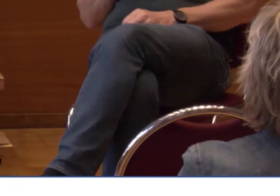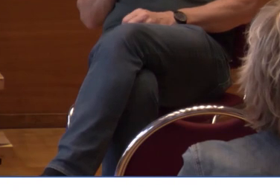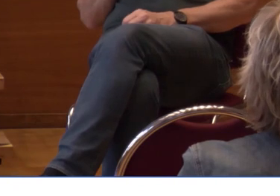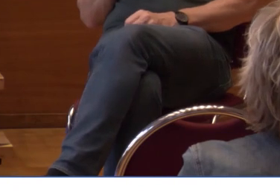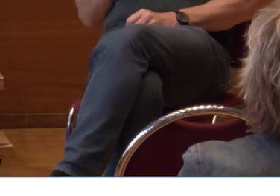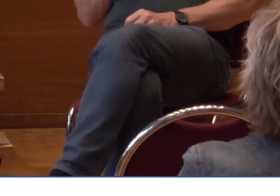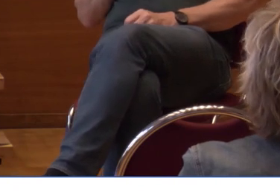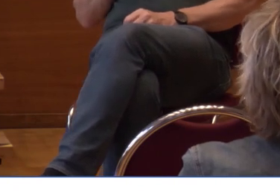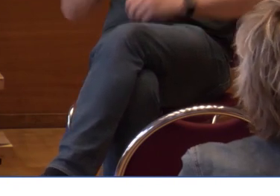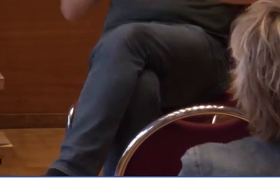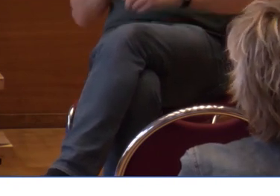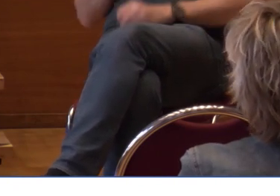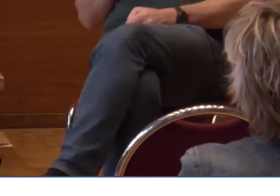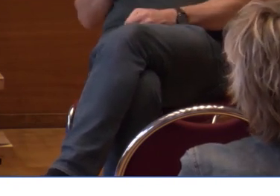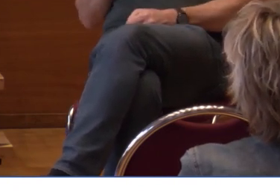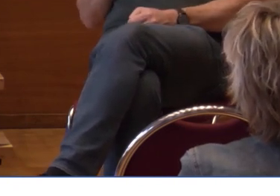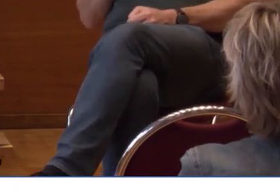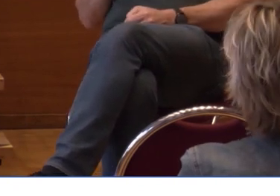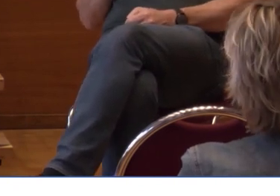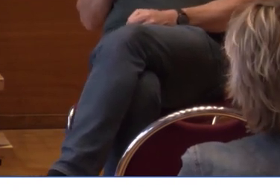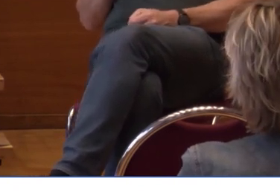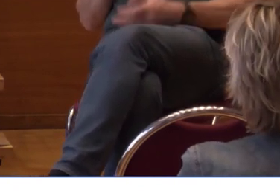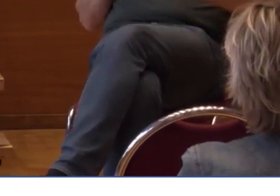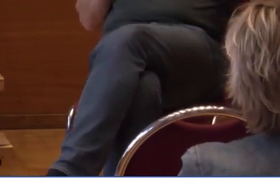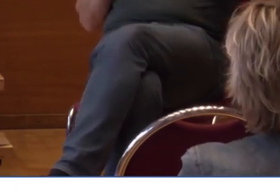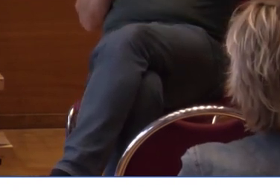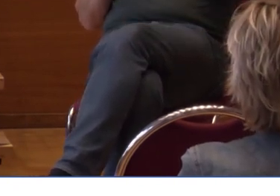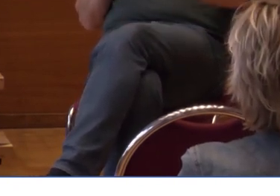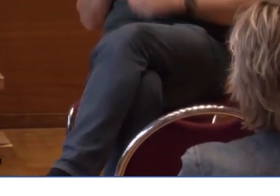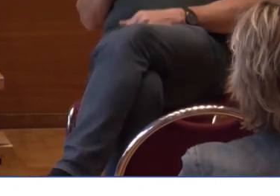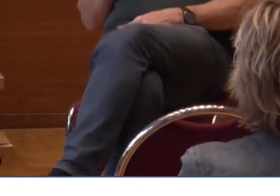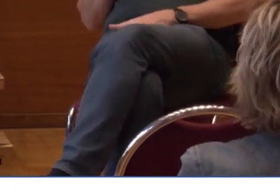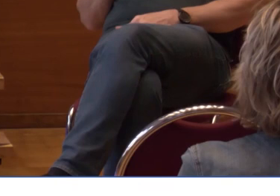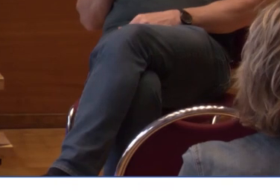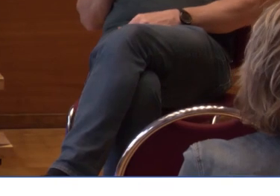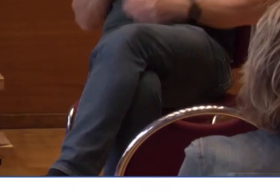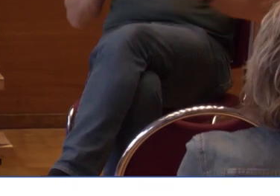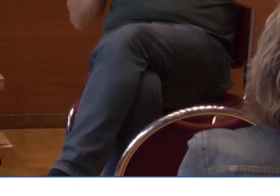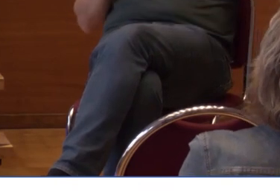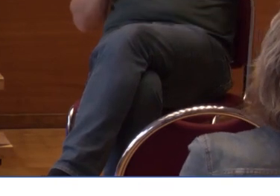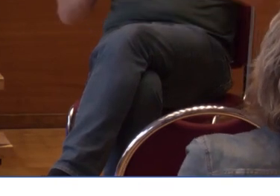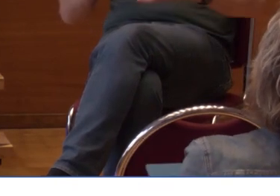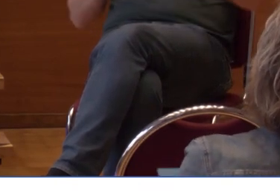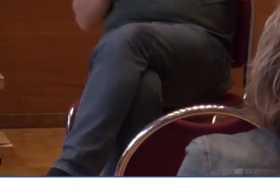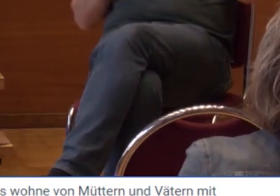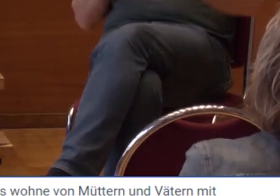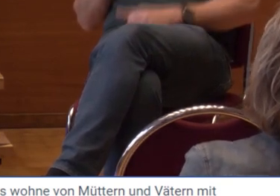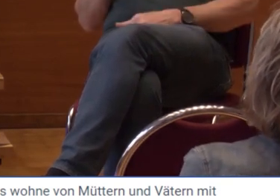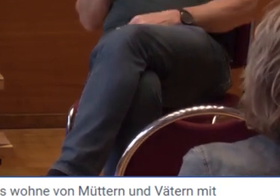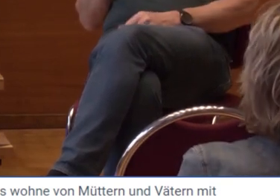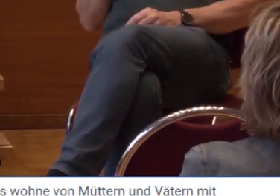Einrichtung ja sie wohnen nicht im eigenen Wohnraum dieser Einrichtungen sollen so angelegt sein dass die im Grunde genommen so eine Art